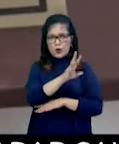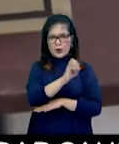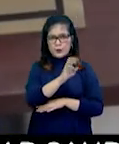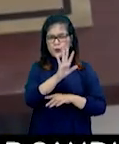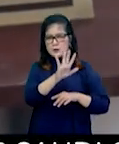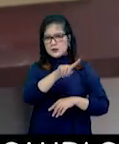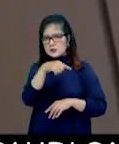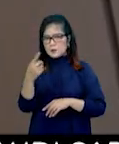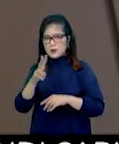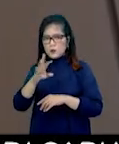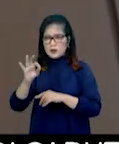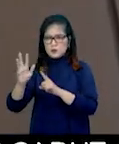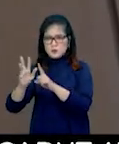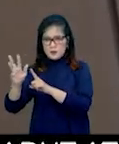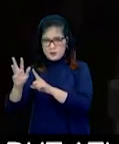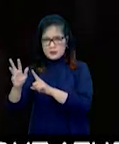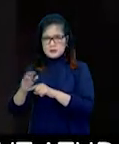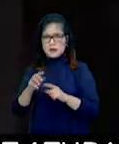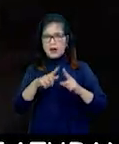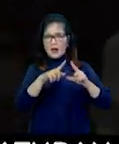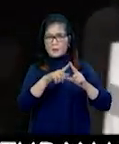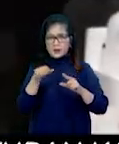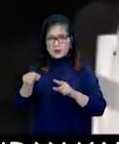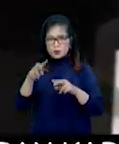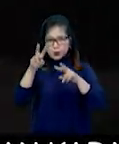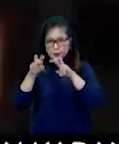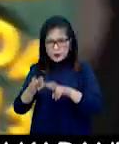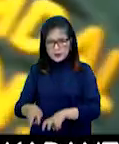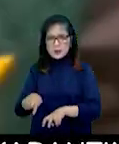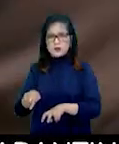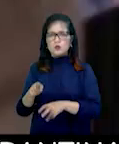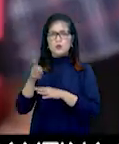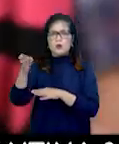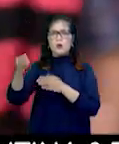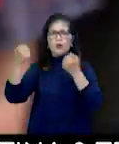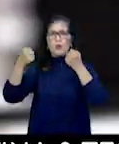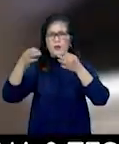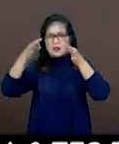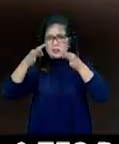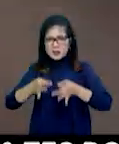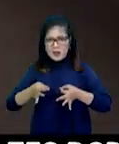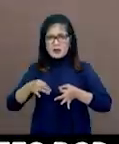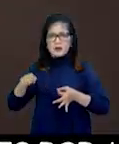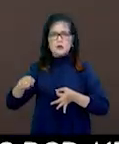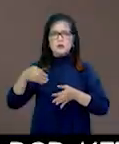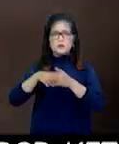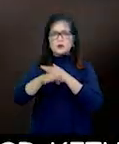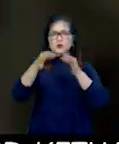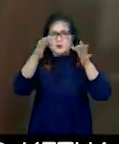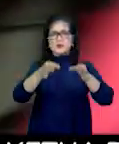Albert Burhan digiring penyidik Jampitsus Kejaksaan Agung menuju mobil tahanan dan ditahan di Rutan Salemba Cabang Kejaksaan